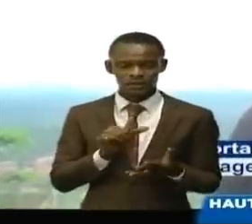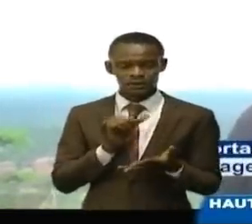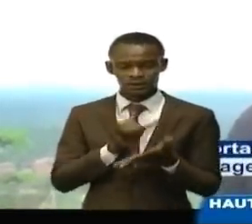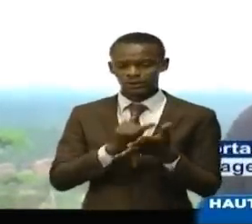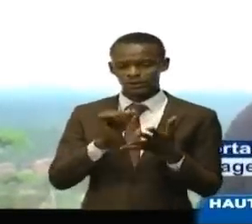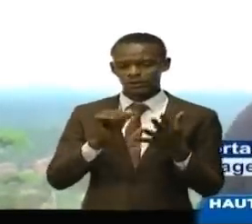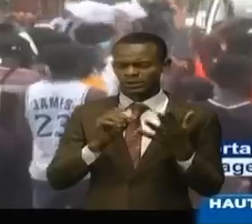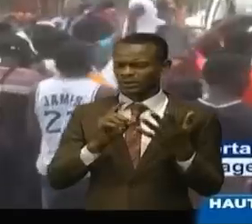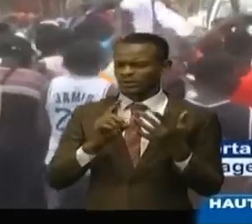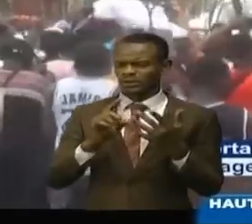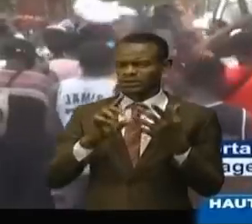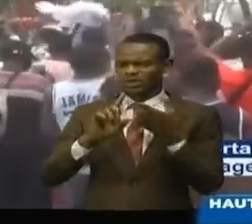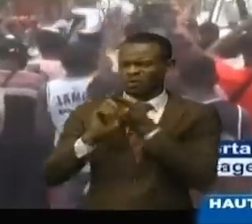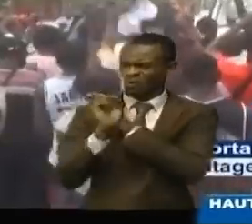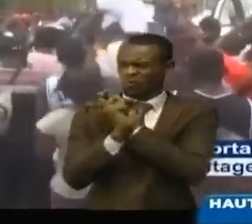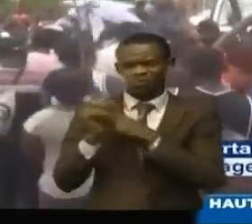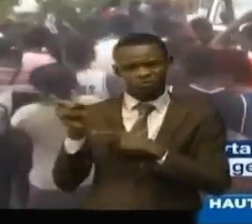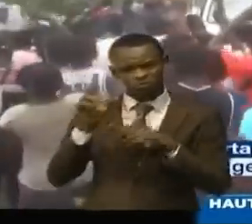notre parti compte.